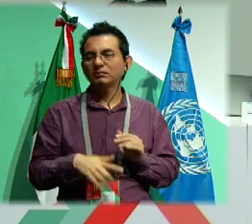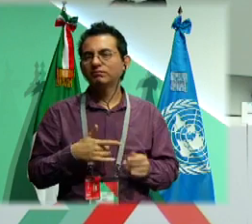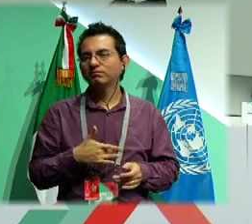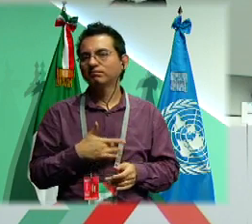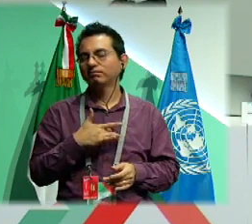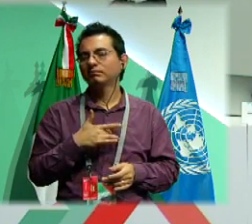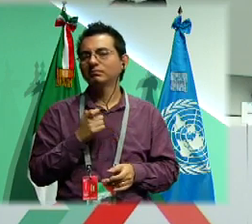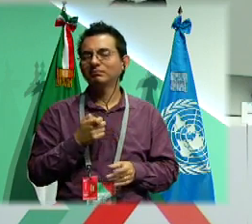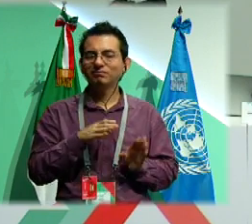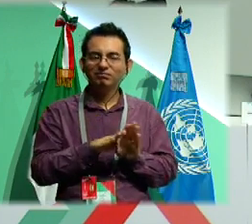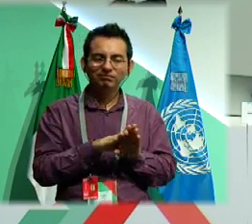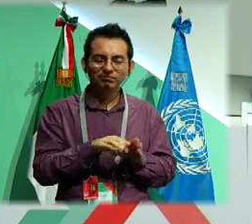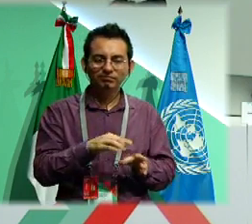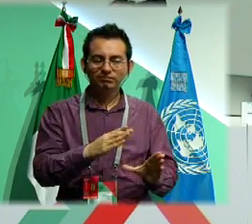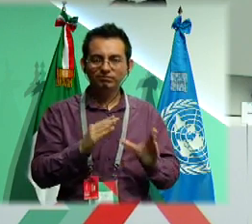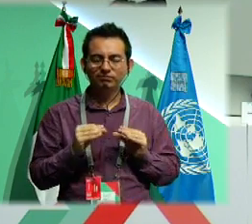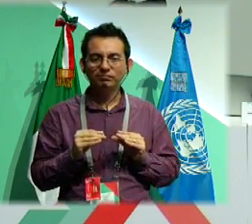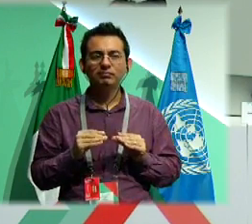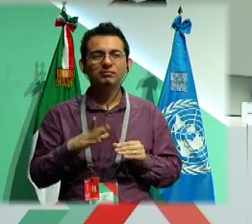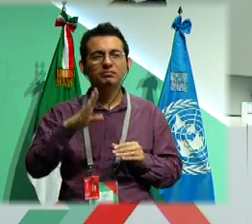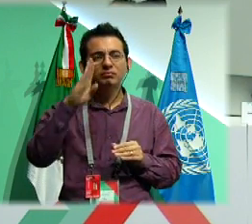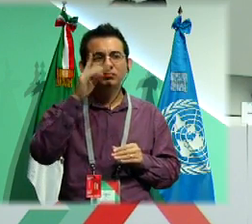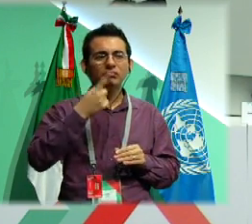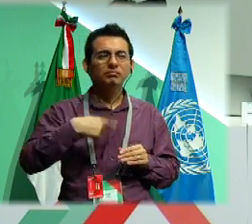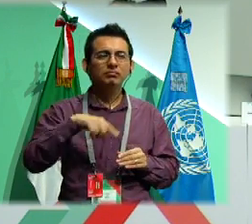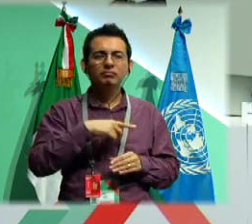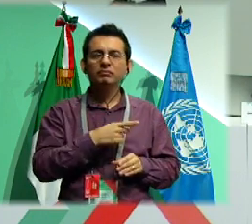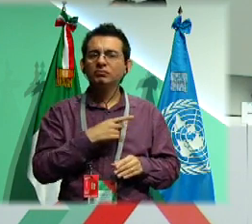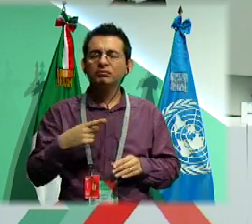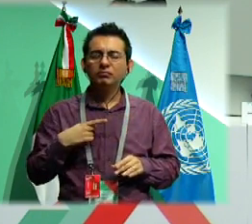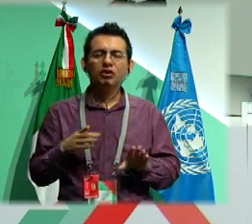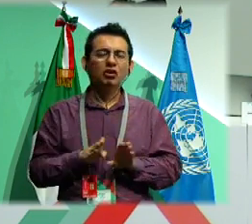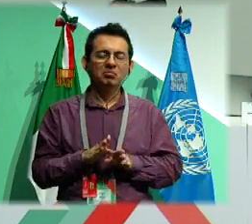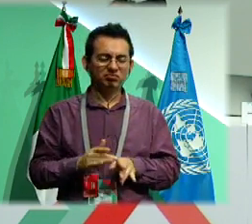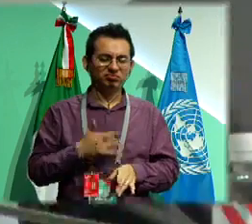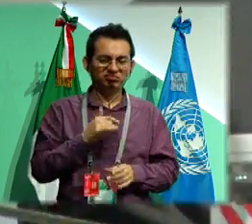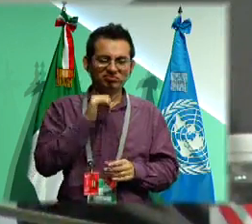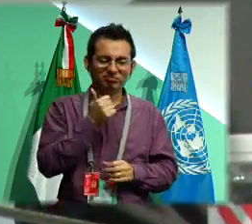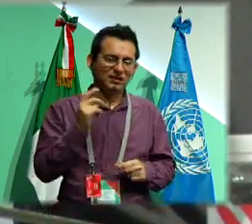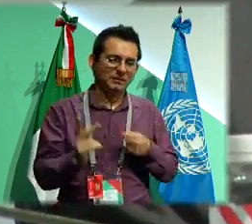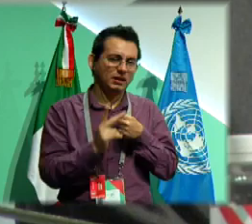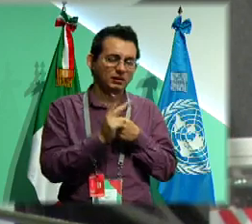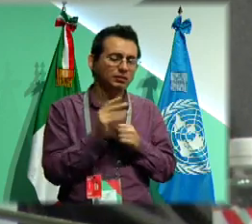Oui. Il n'y a pas besoin d'accord commercial.